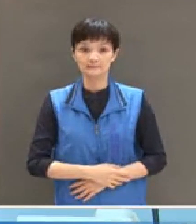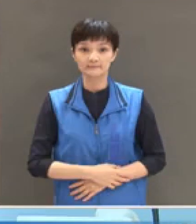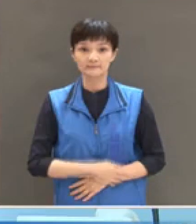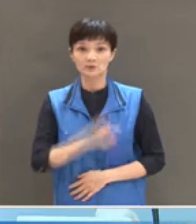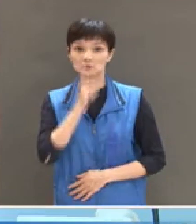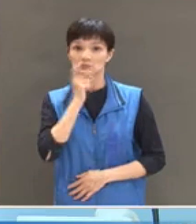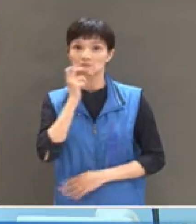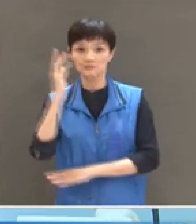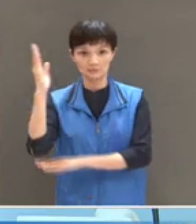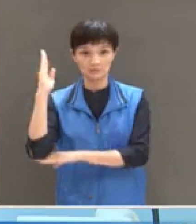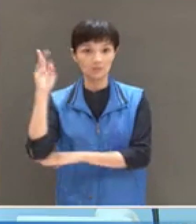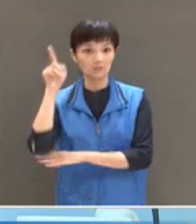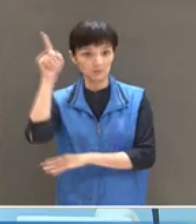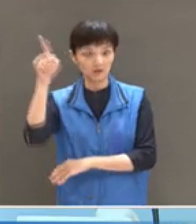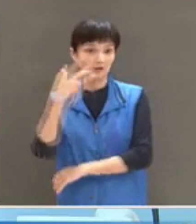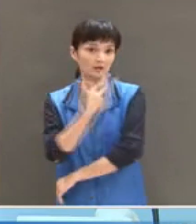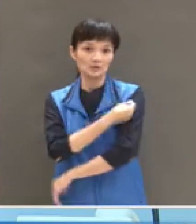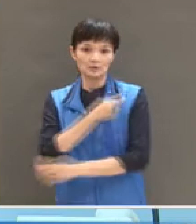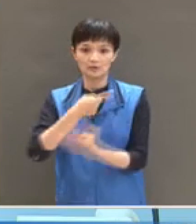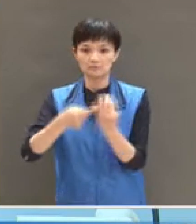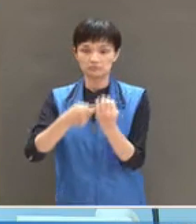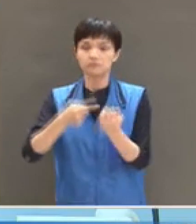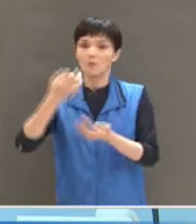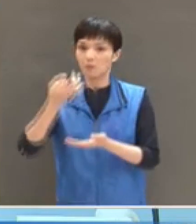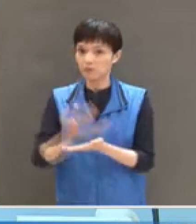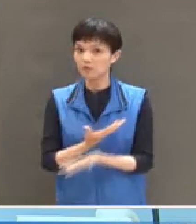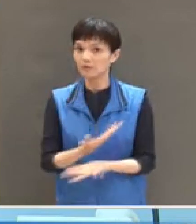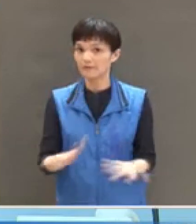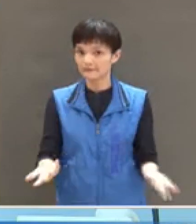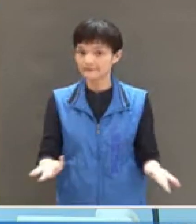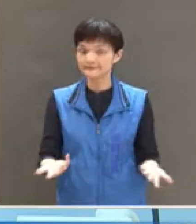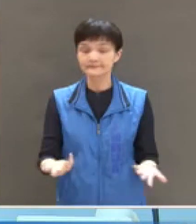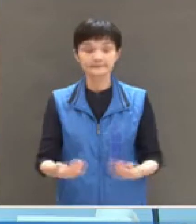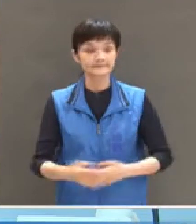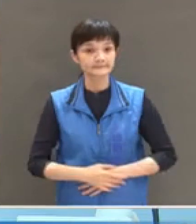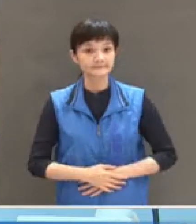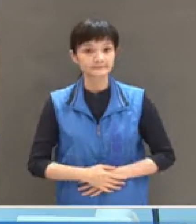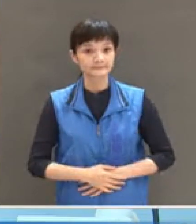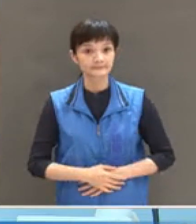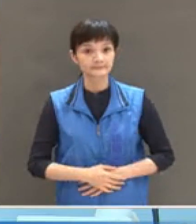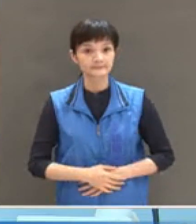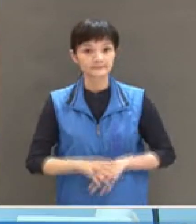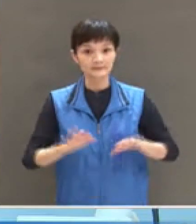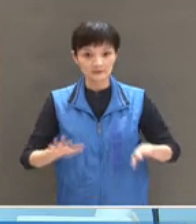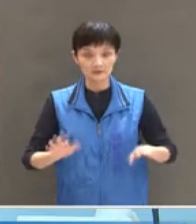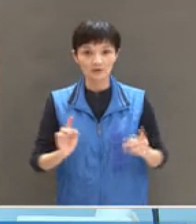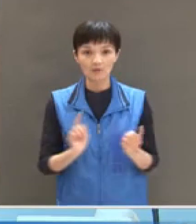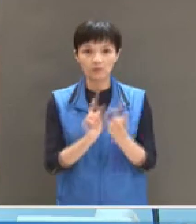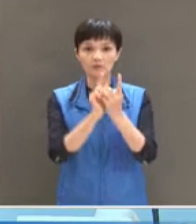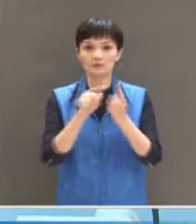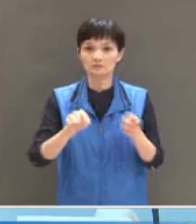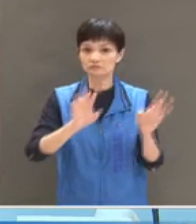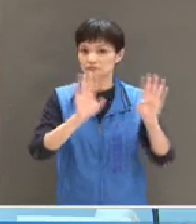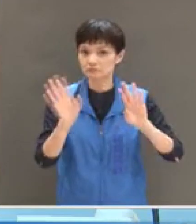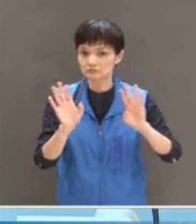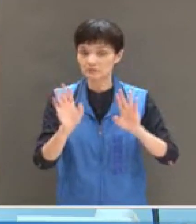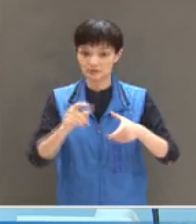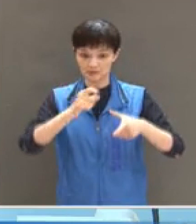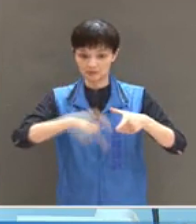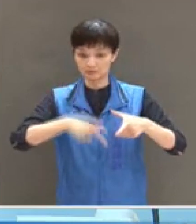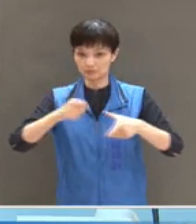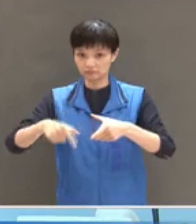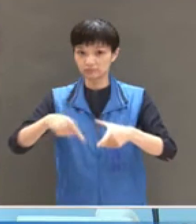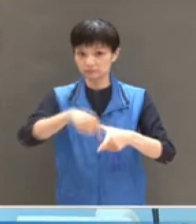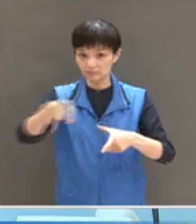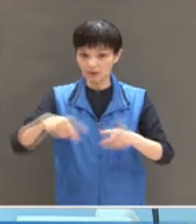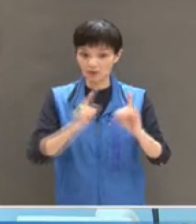是不足嘛，所以面对这样一个不够不足的窘境，有企业界、有